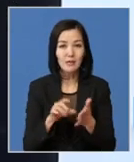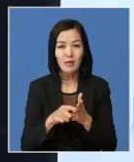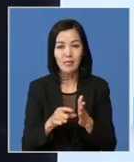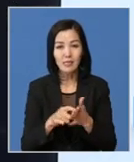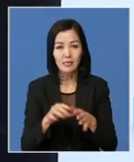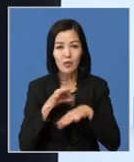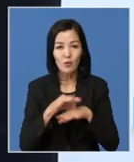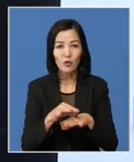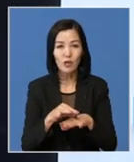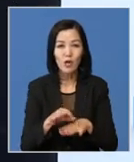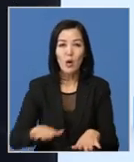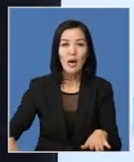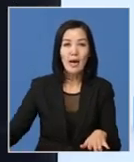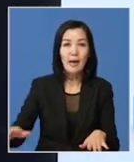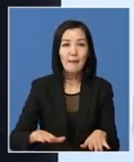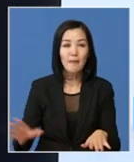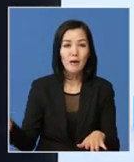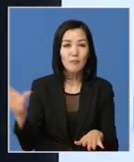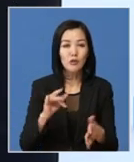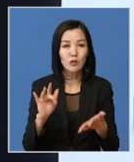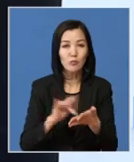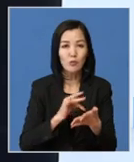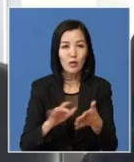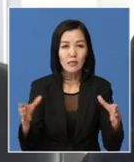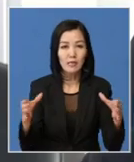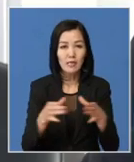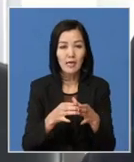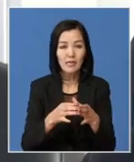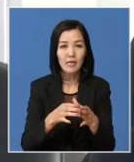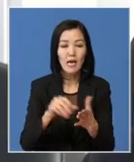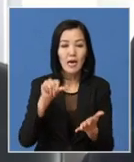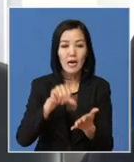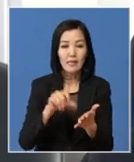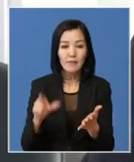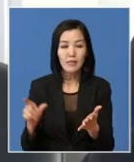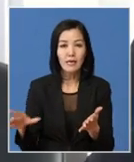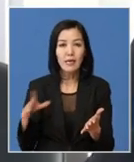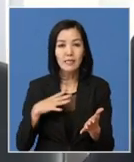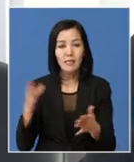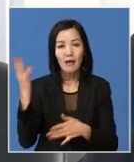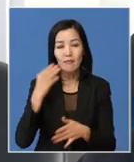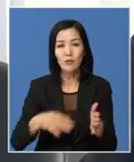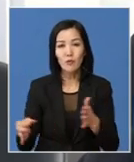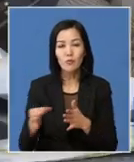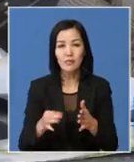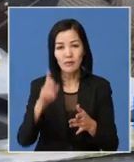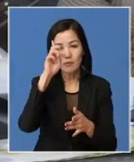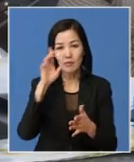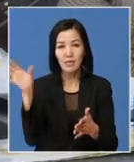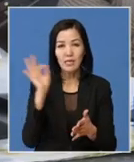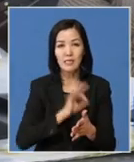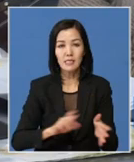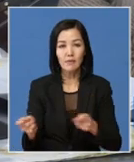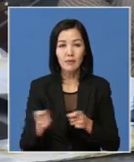кәсіпкерлер палатасында өтті. Оған аймақ бойынша бухгалтерлер клубына мүше заңды тұлғалар қатысты. Алматы облыстық мемлекеттік кірістер басқармасымен